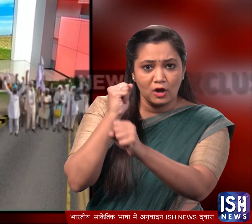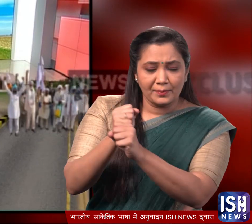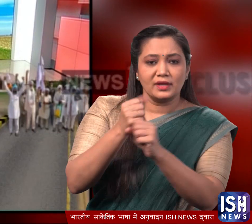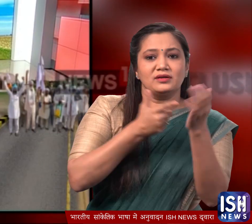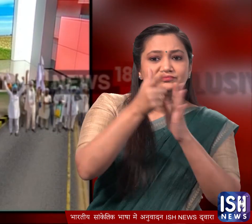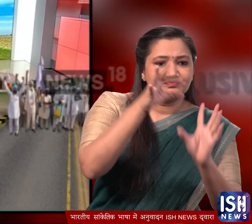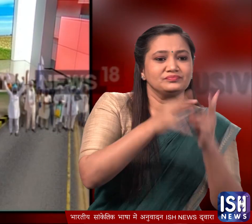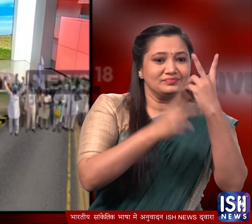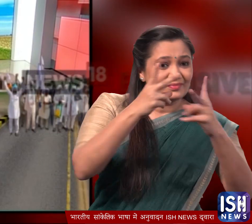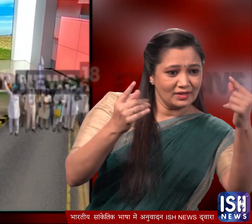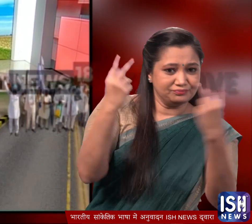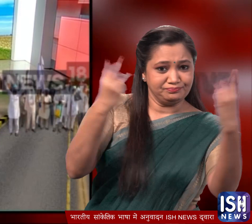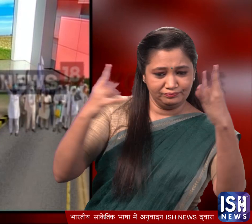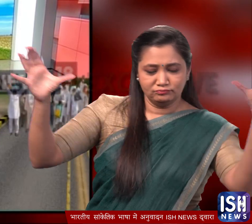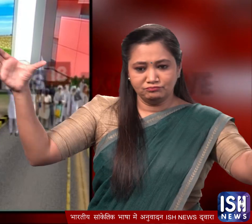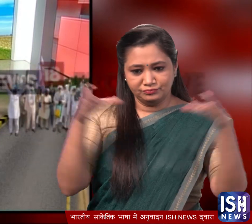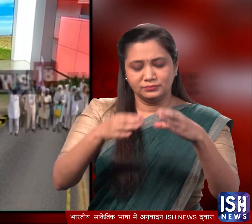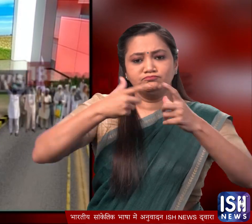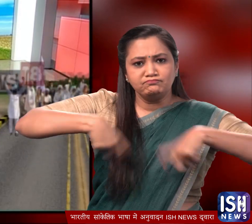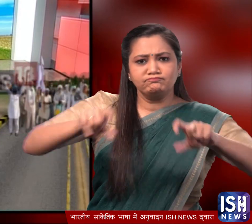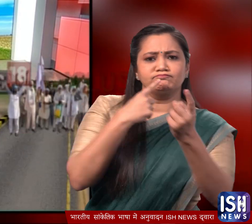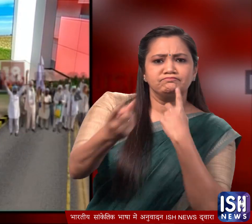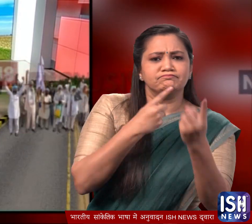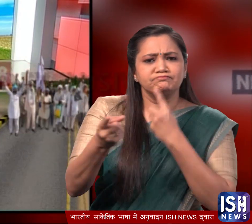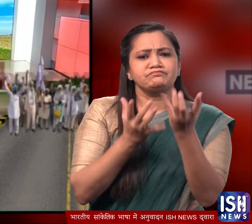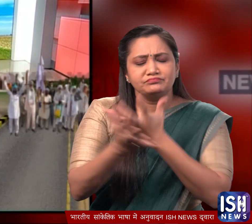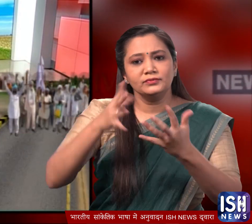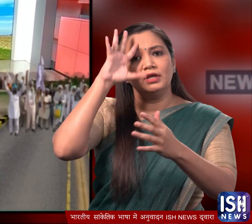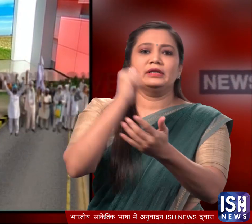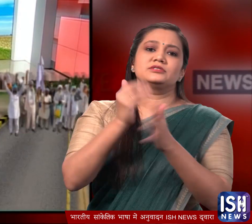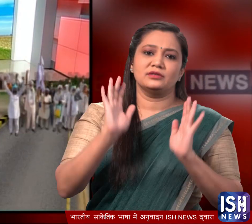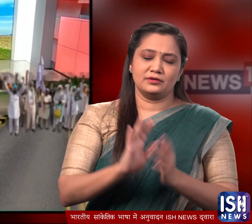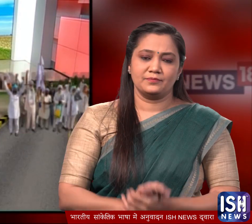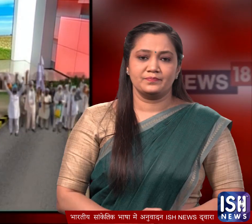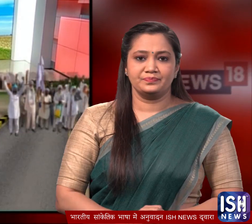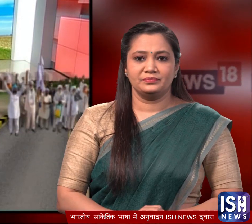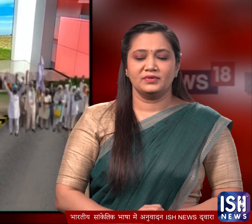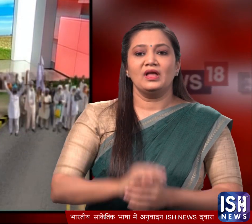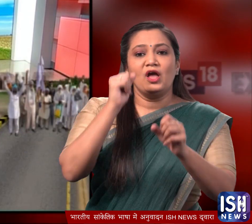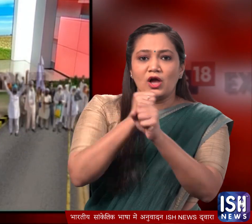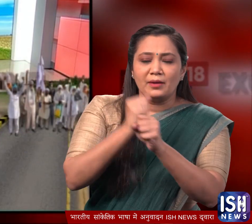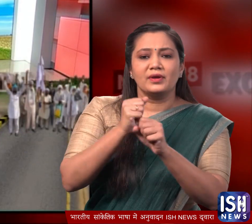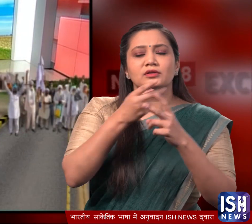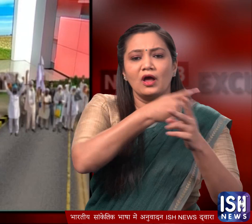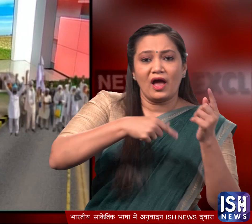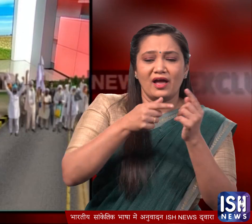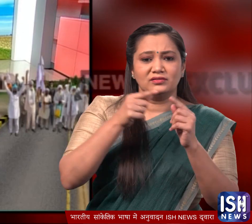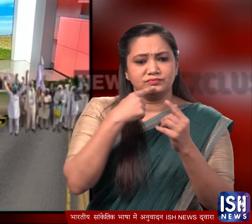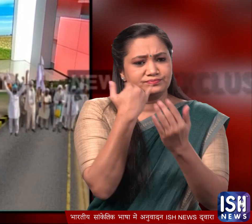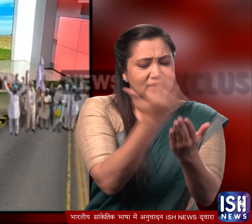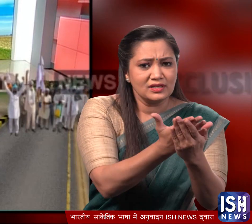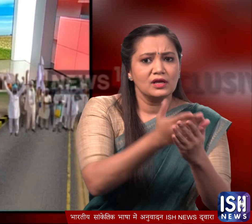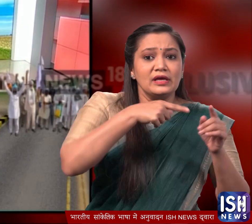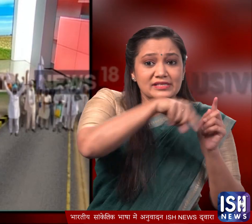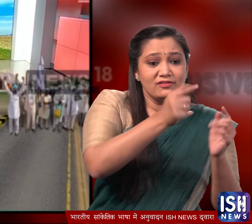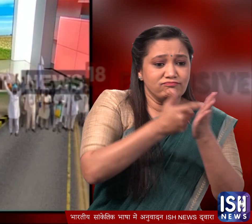कमेटी में सरकार और किसानों के प्रतिनिधि शामिल होंगे, जो आपस में बातचीत करके आखिरी फैसला लेंगे। सरकार के इस प्रस्ताव पर किसान